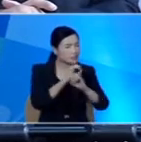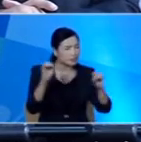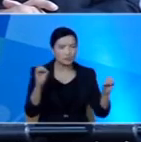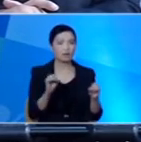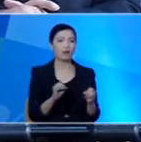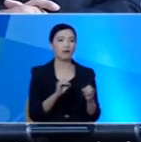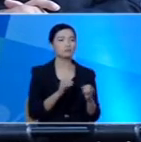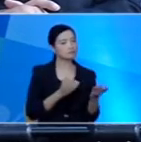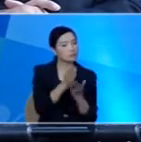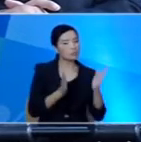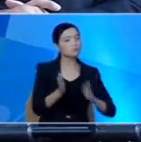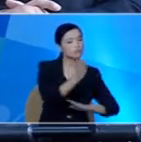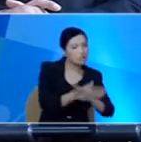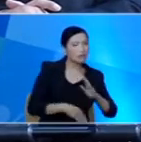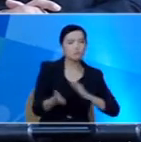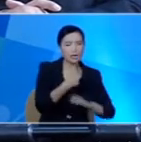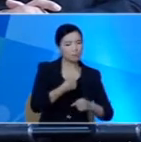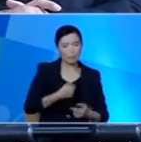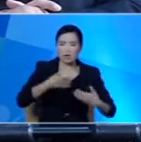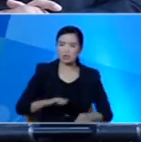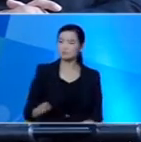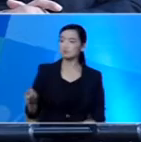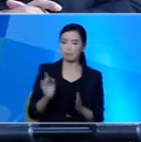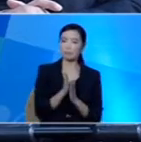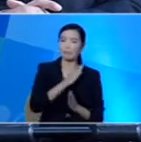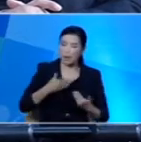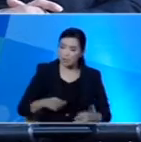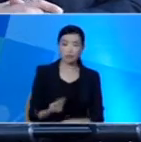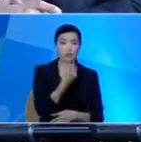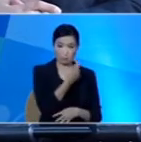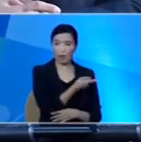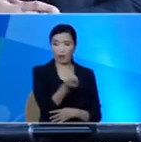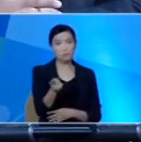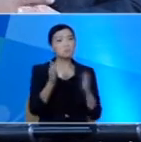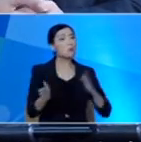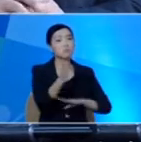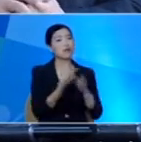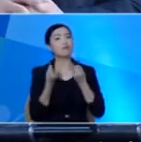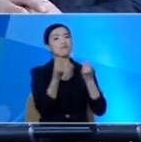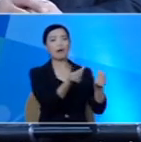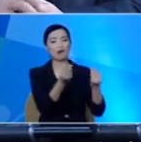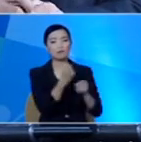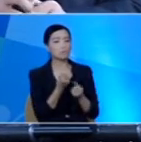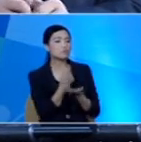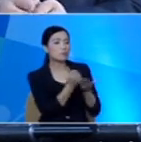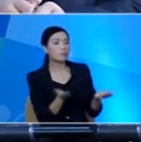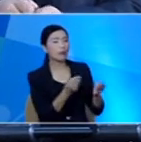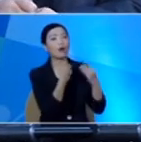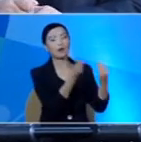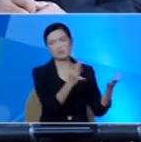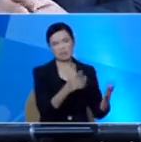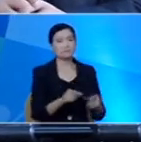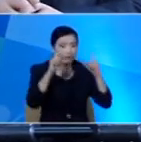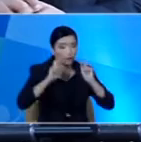การเลยคนพิการมันพิการมาตั้งแต่ผมเกิดตั้งแต่หลวงพ่อเกิดหลวงพ่อเห็นป่ะมันไม่มีใครทำอะไรให้แก่เขาเลยแล้วก็มีไอ้อ๋อยเนี่ย